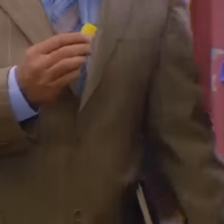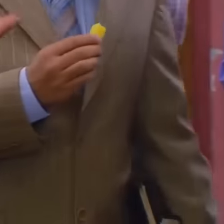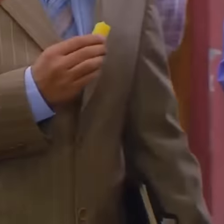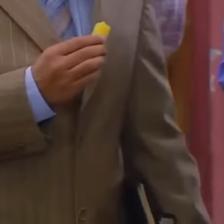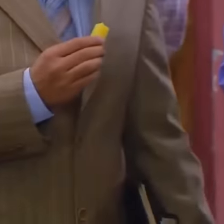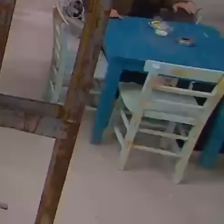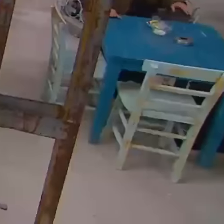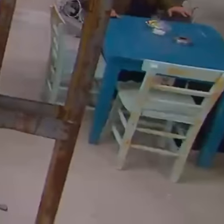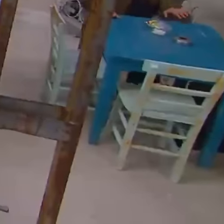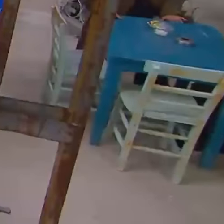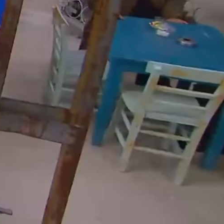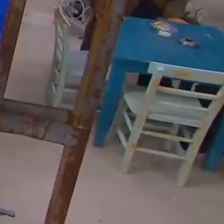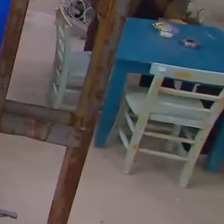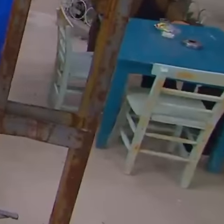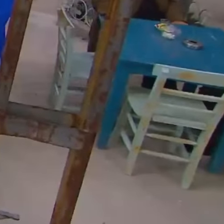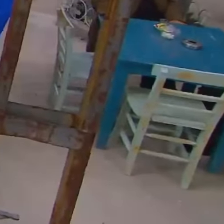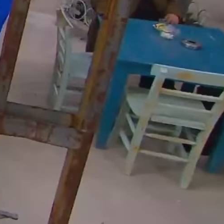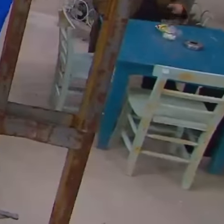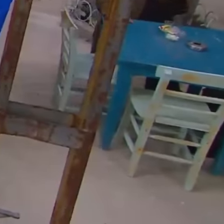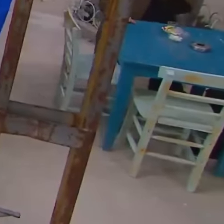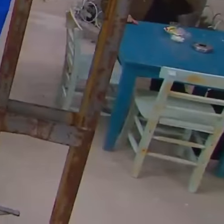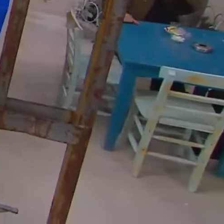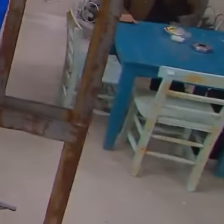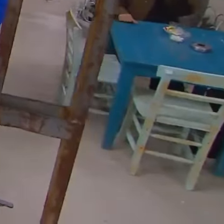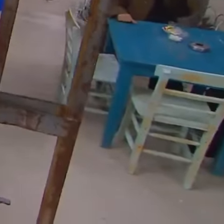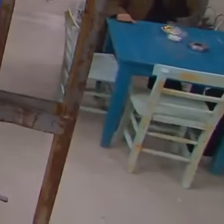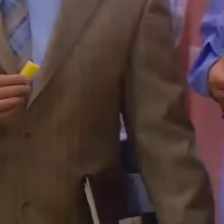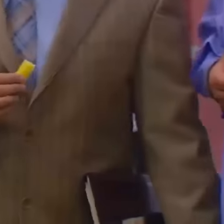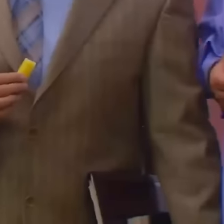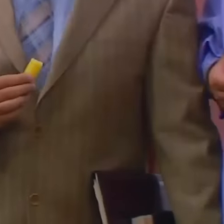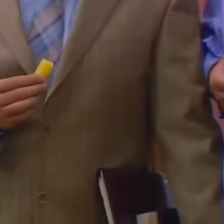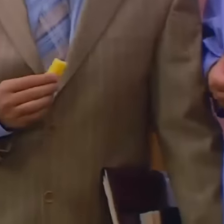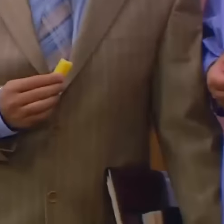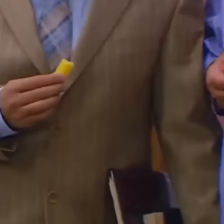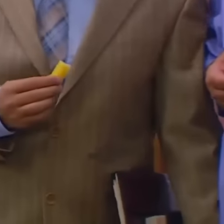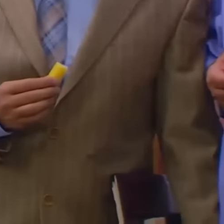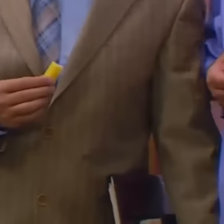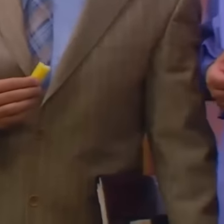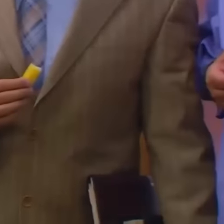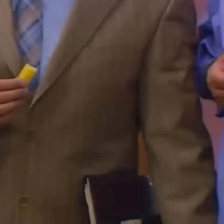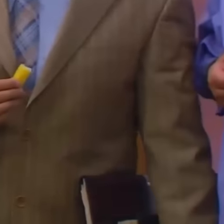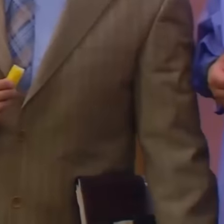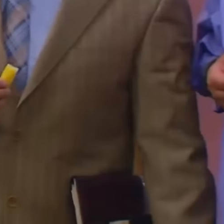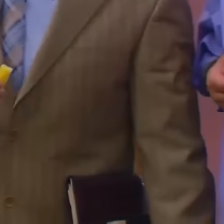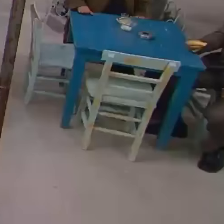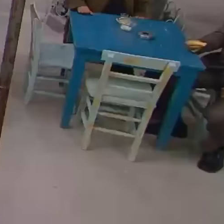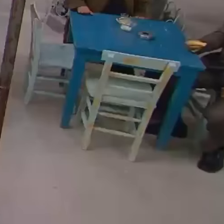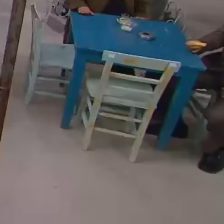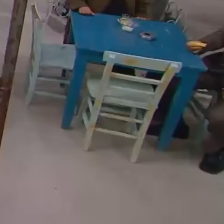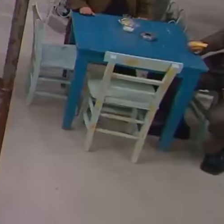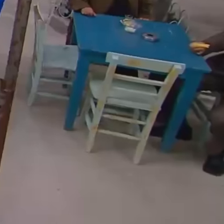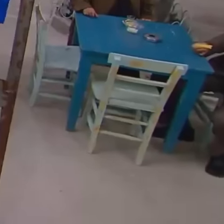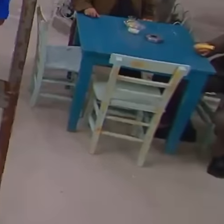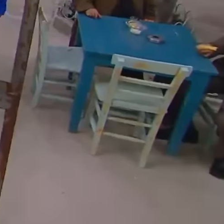keyif alarak gülüyorlar. Susmuş'la Mustafa kahvede arabanın kıyısındaki masadalar. Mehmet'le Bahtiyar da arabanın yanına gelmişler.